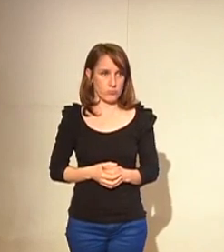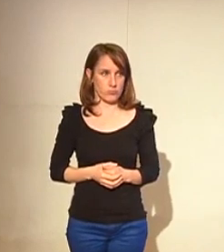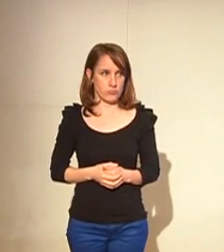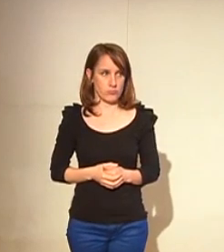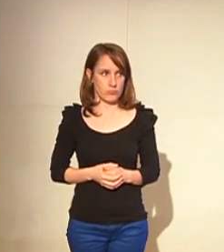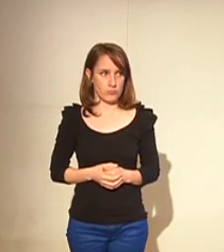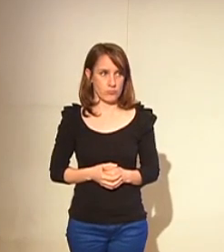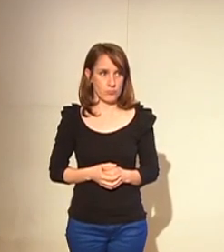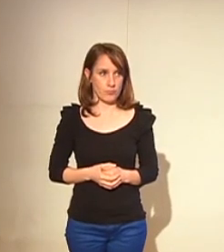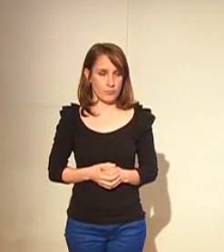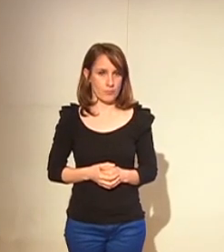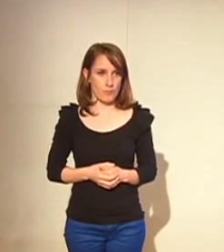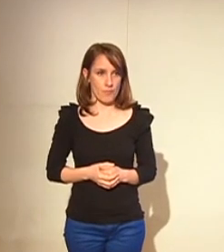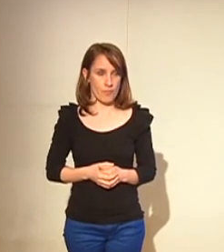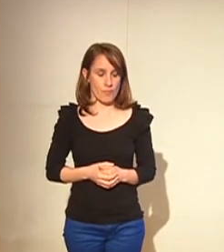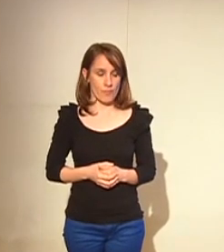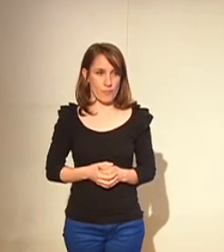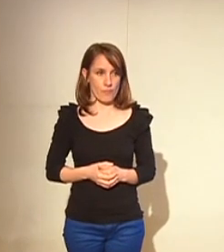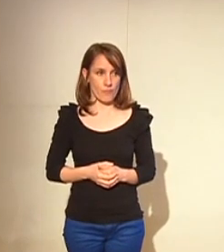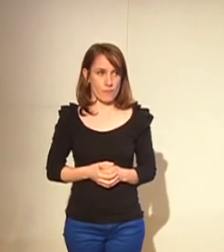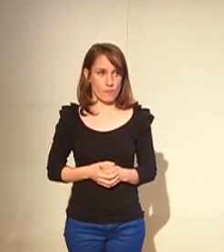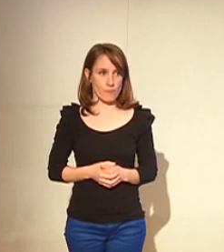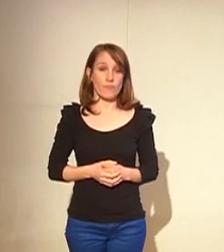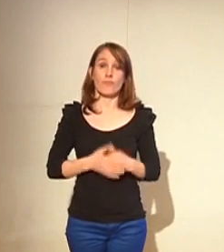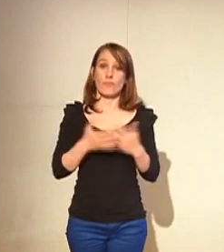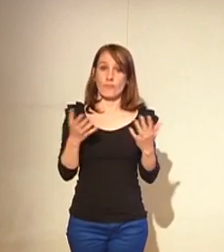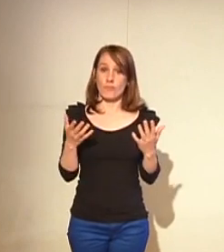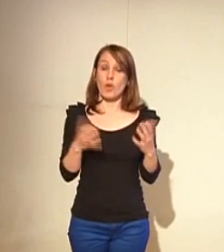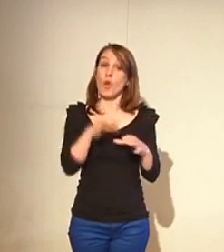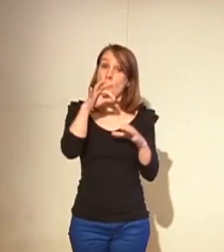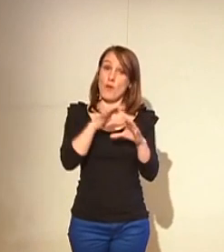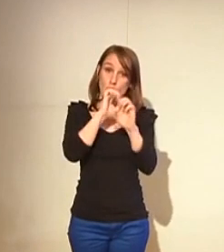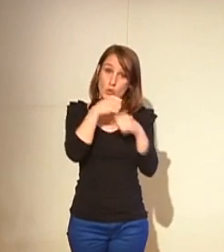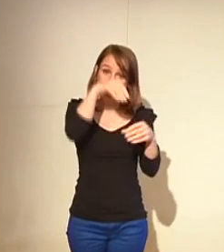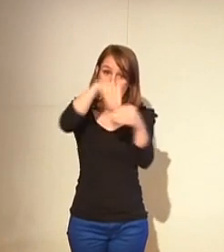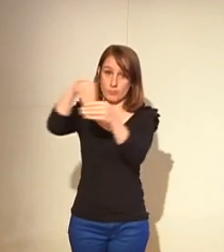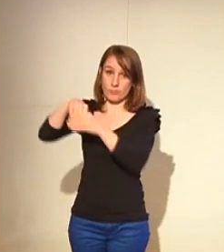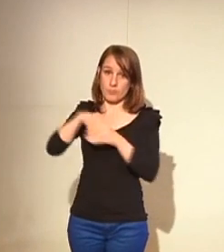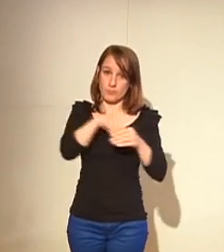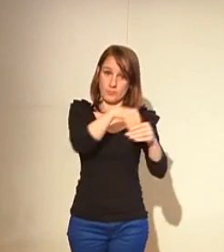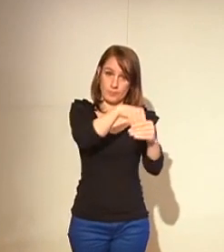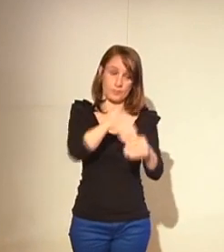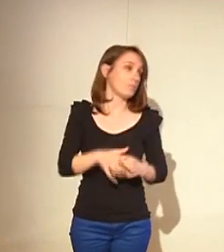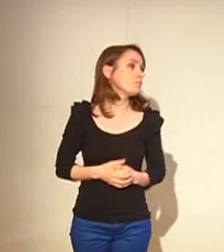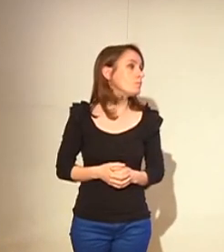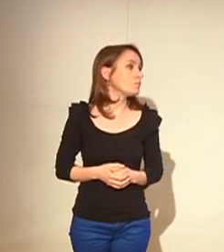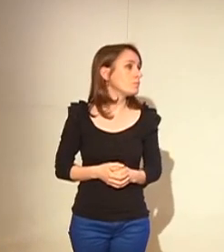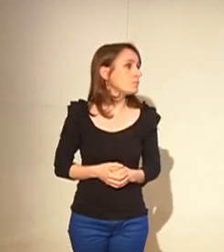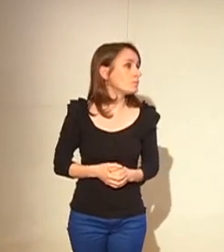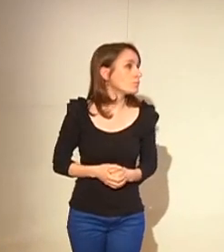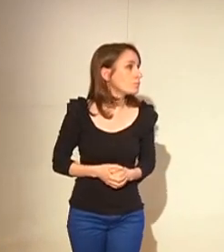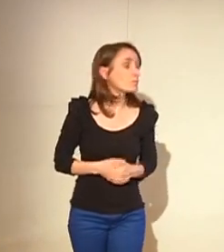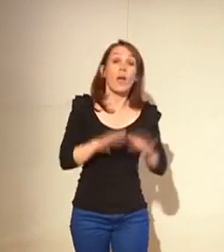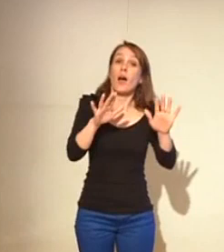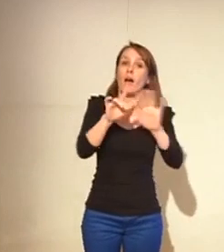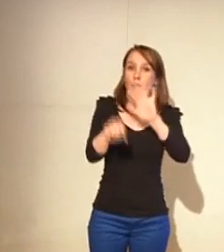racose et il s'agit donc d'un vote à bulletin secret et il y a